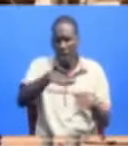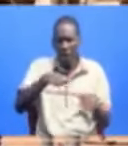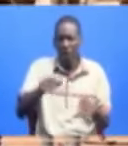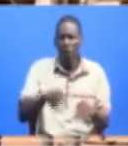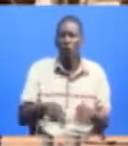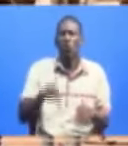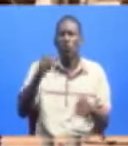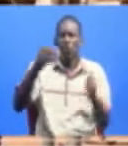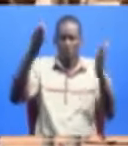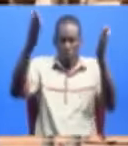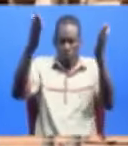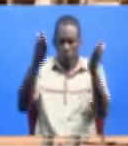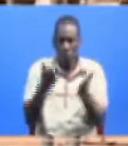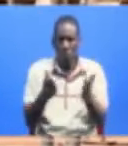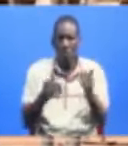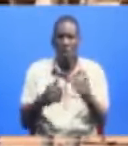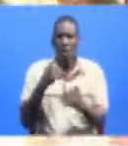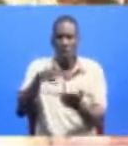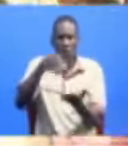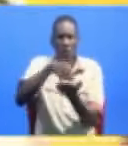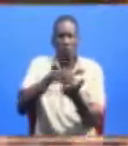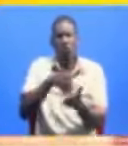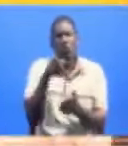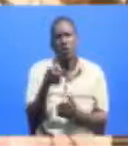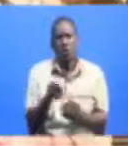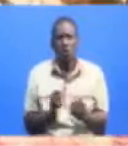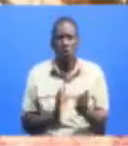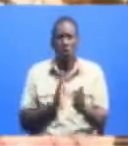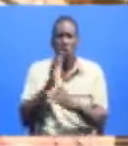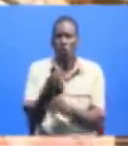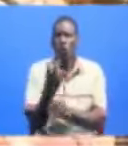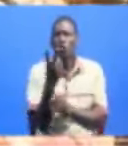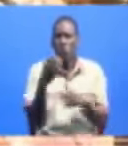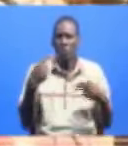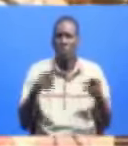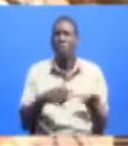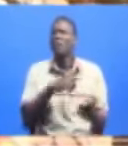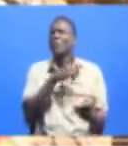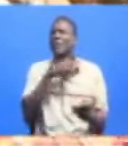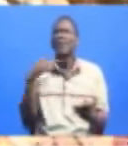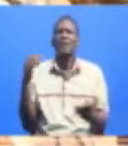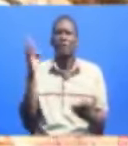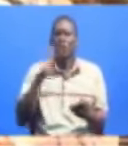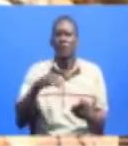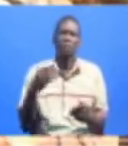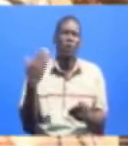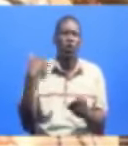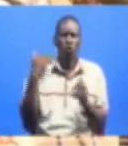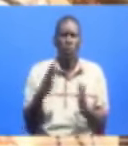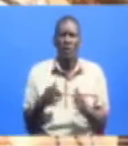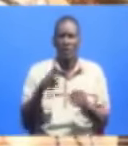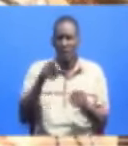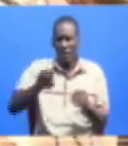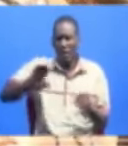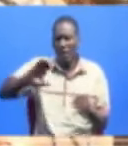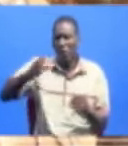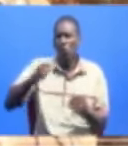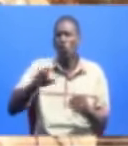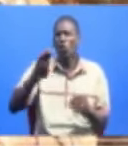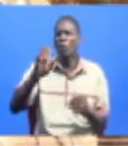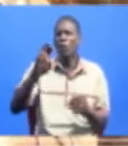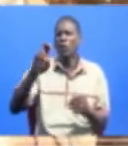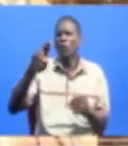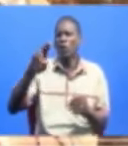Baringo kaskazini kutokana na hali hii. Zaidi ya watu 20 wameangamizwa na majahili katika kaunti za